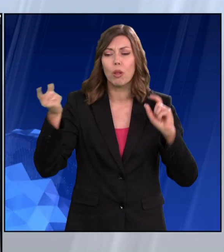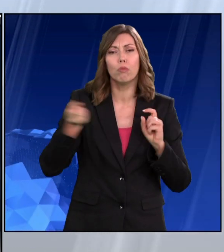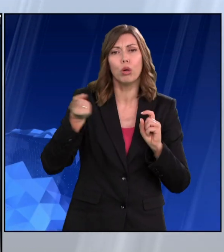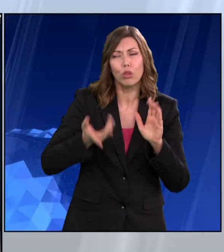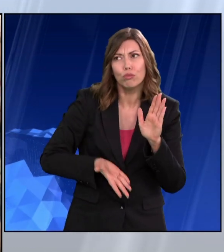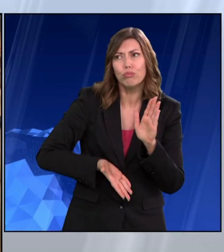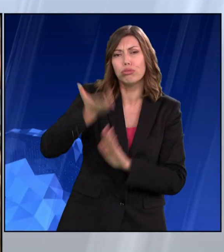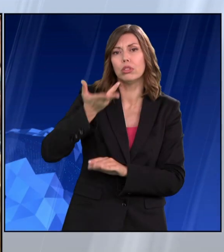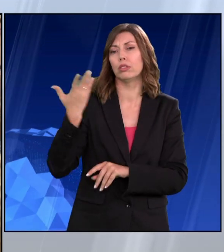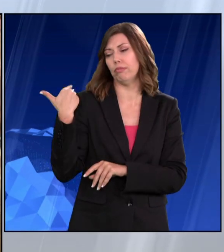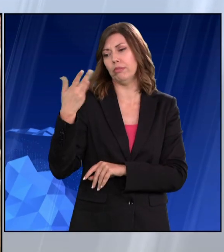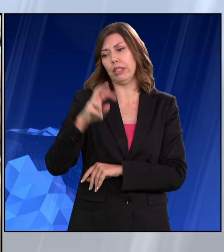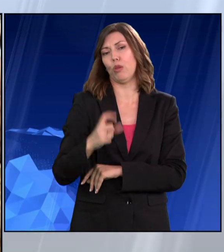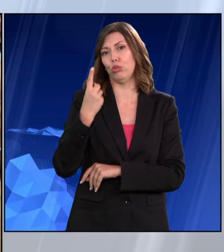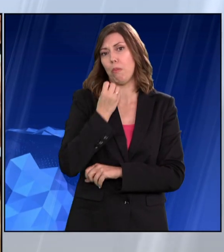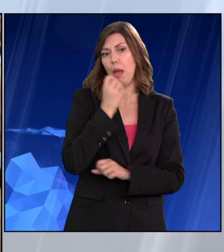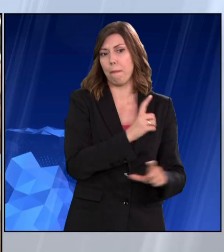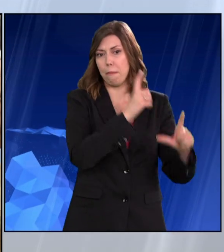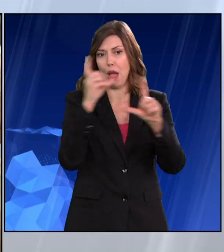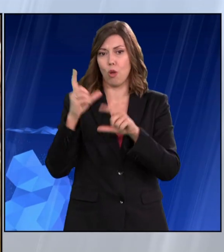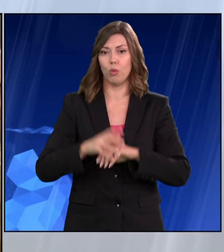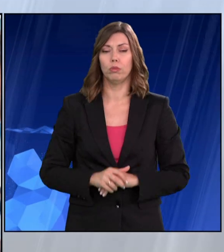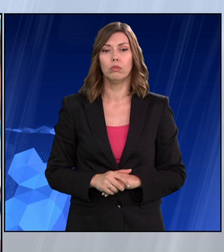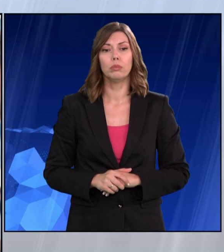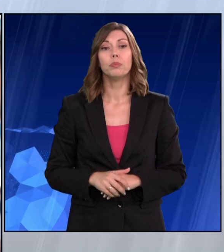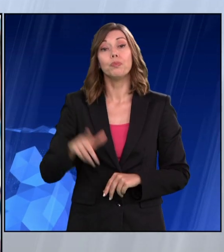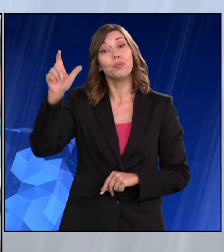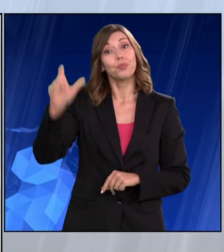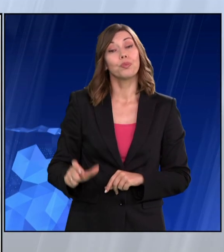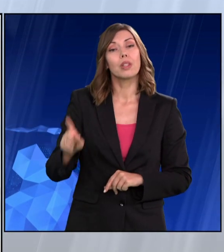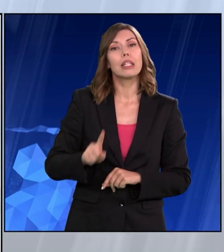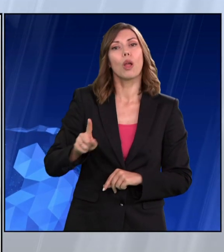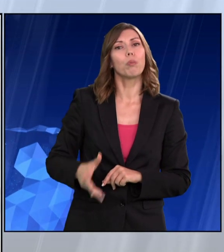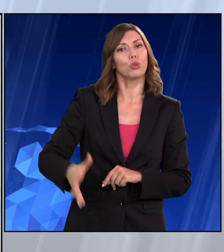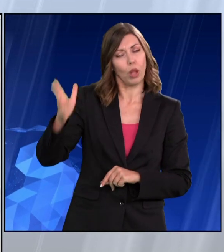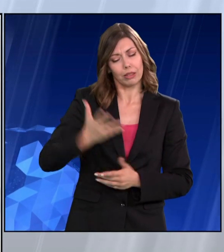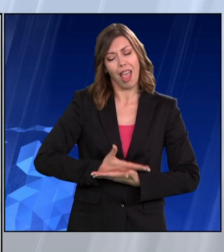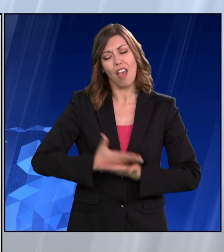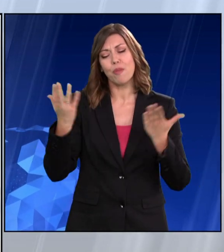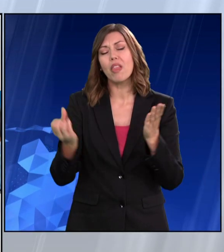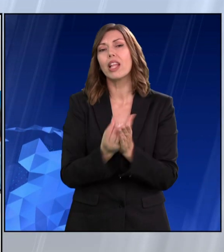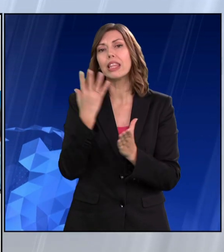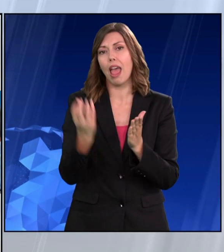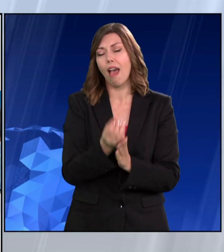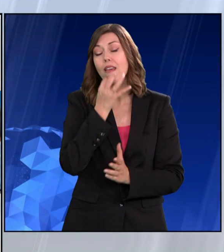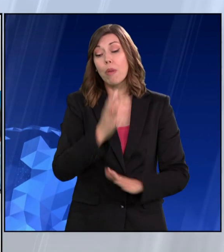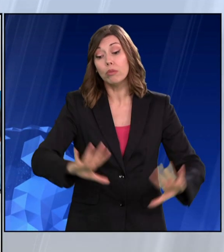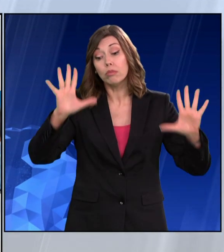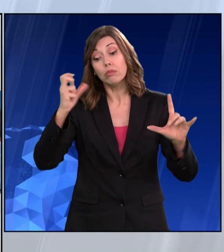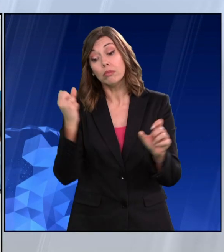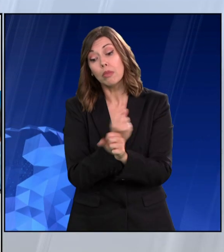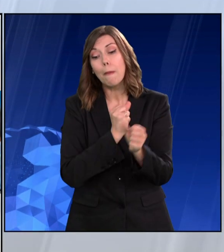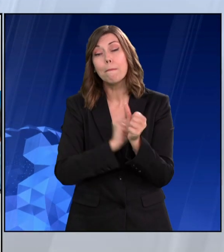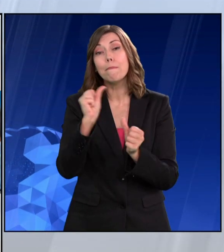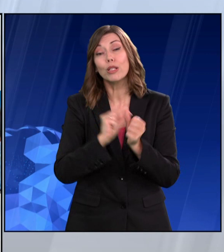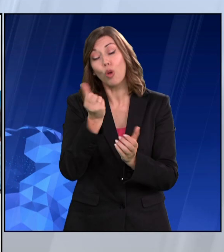Μαΐου. Επιμένω στην ανάγκη να αυξάνονται οι μισθοί, δηλώνει σε συνέντευξή του στα Νέα Σαββατοκύριακο ο Κυριάκος Μητσοτάκης, ενώ δίνει την εξήγησή του για το πρόσφατο